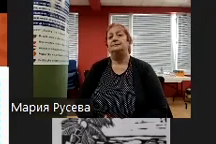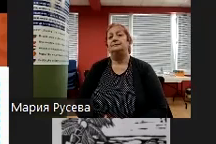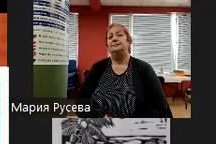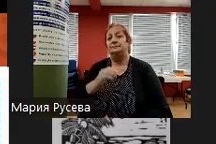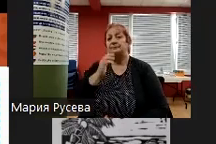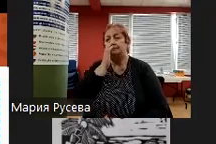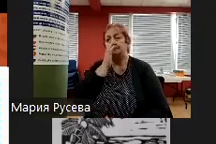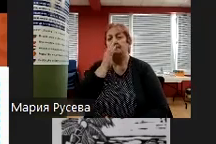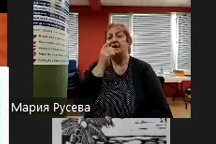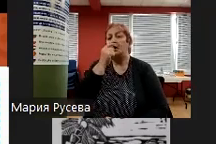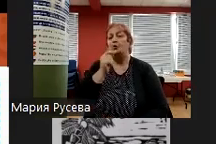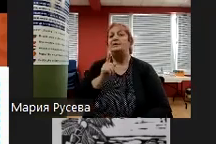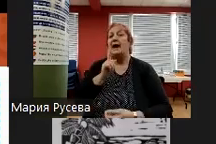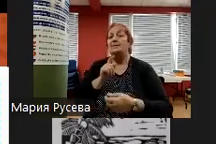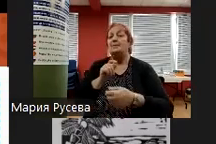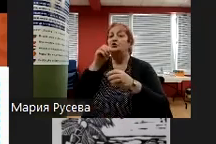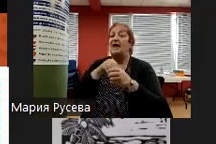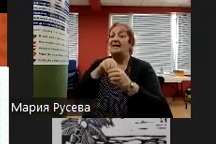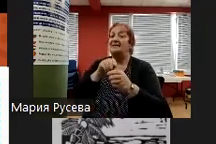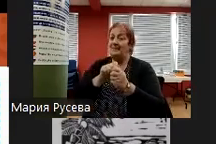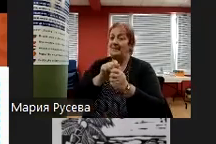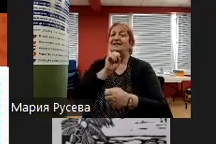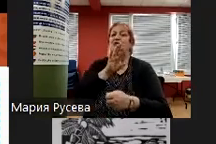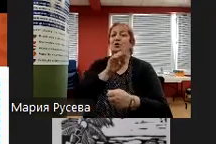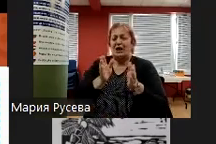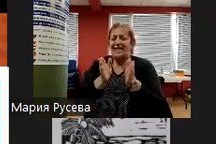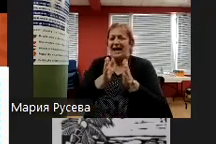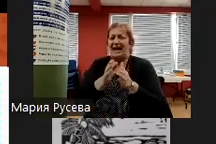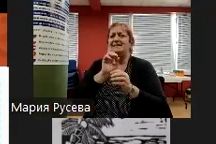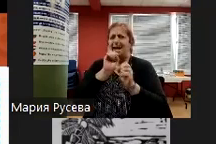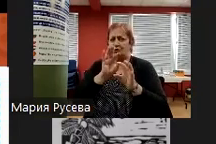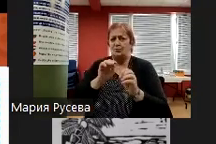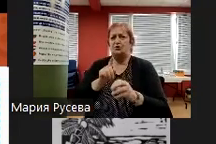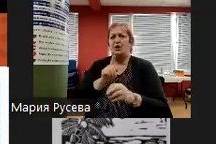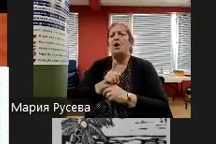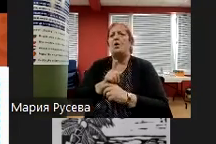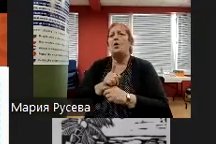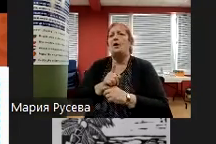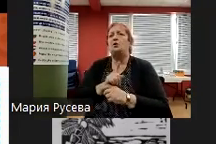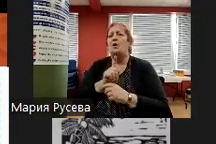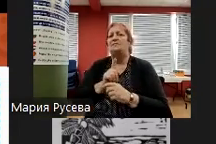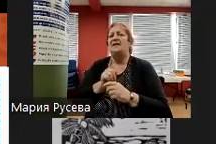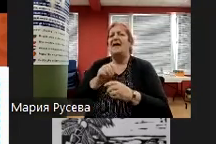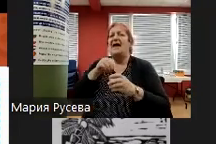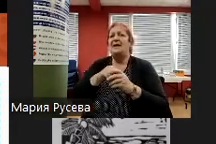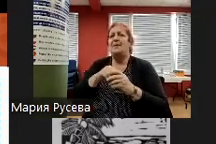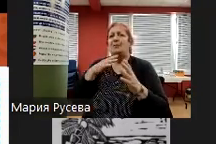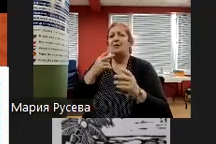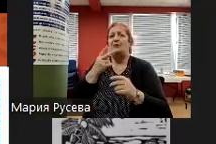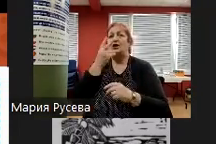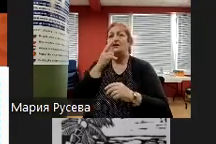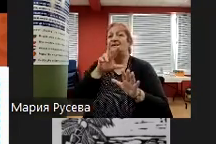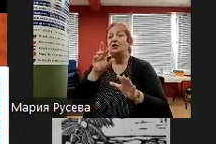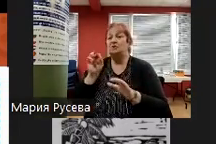В Twitter може да съставят съобщения, кратки съобщения, които не съдържат повече от